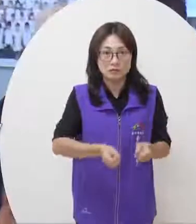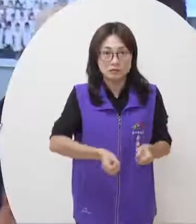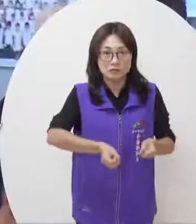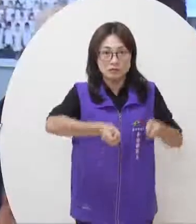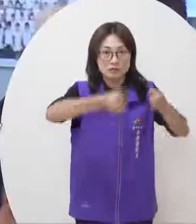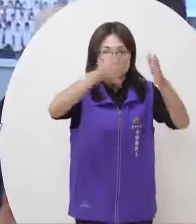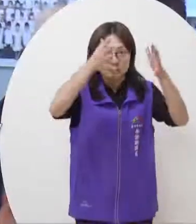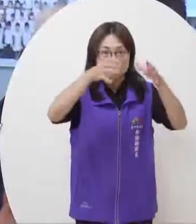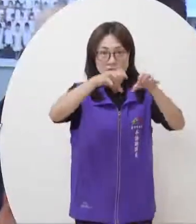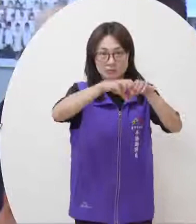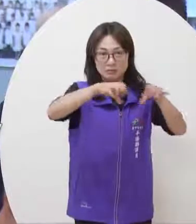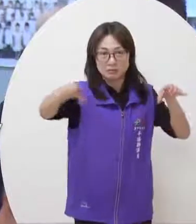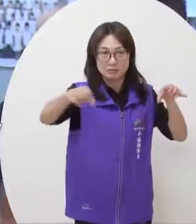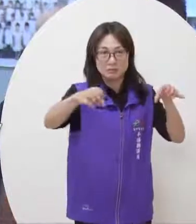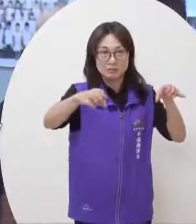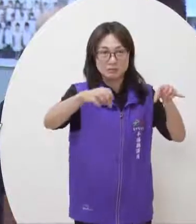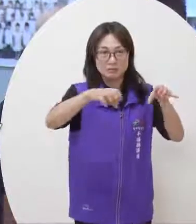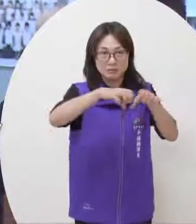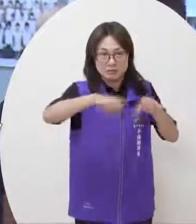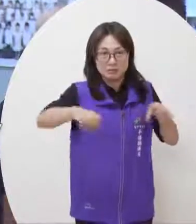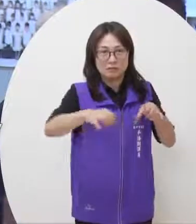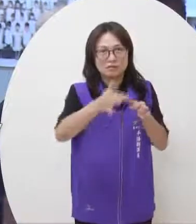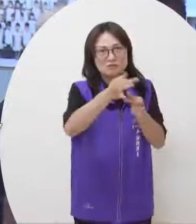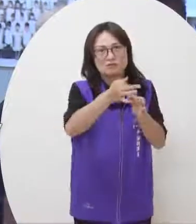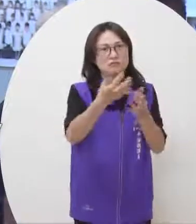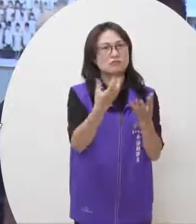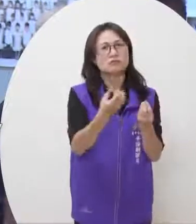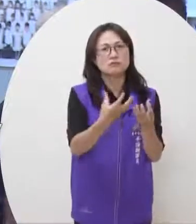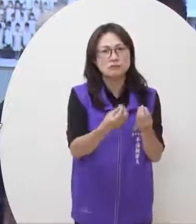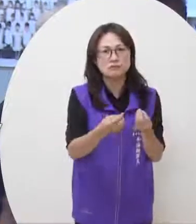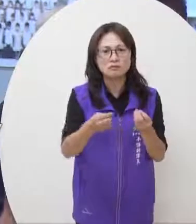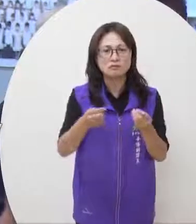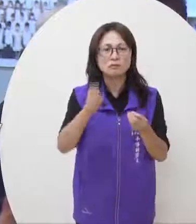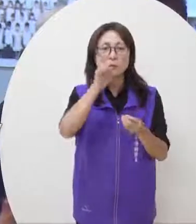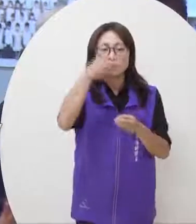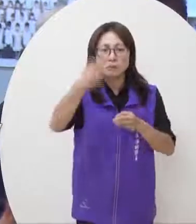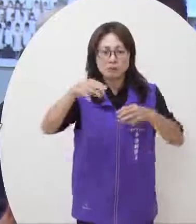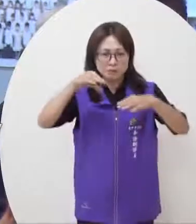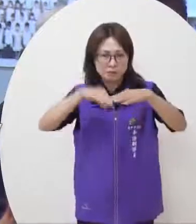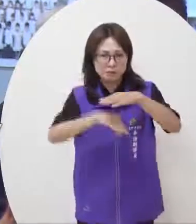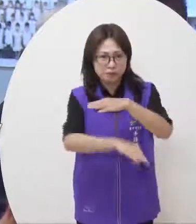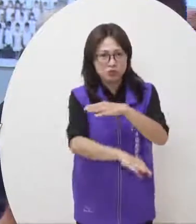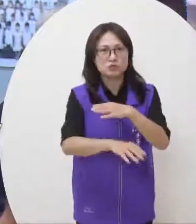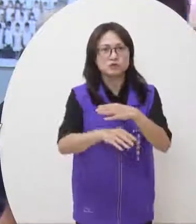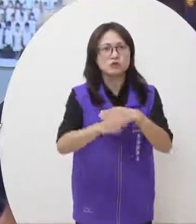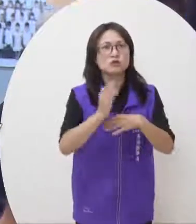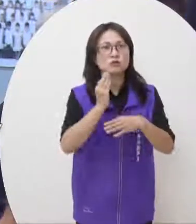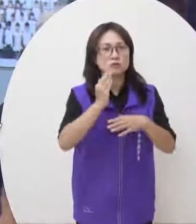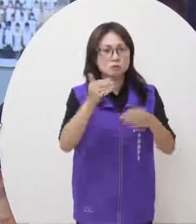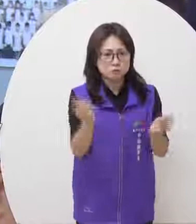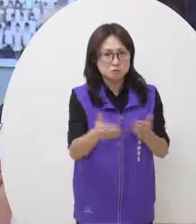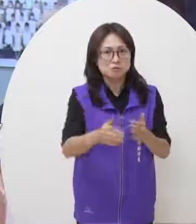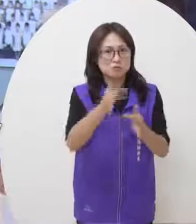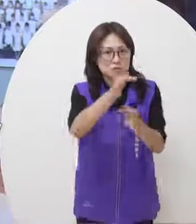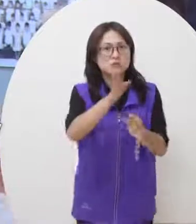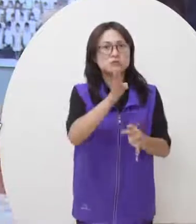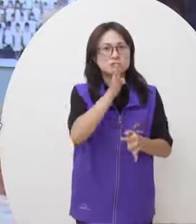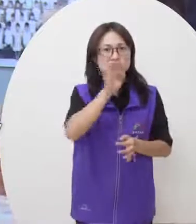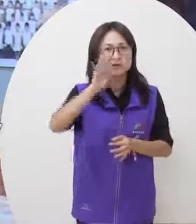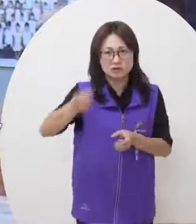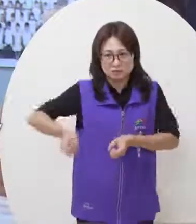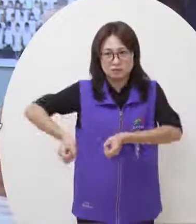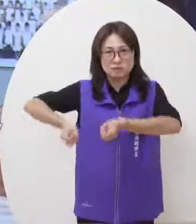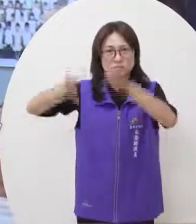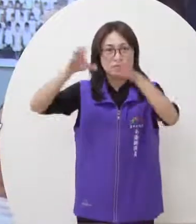希望说，我们既然已经把它建制完成了，但是大楼不接管也没有用啊，等于也是排在侧